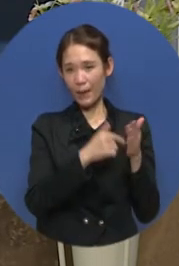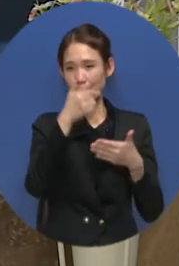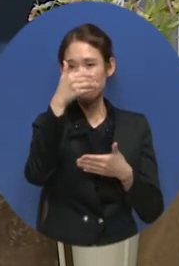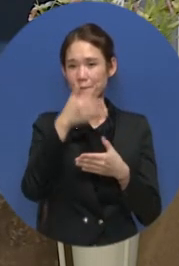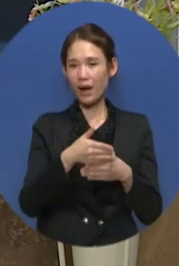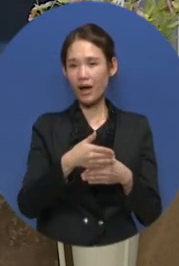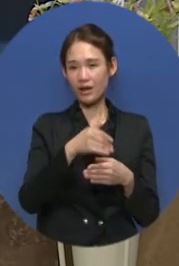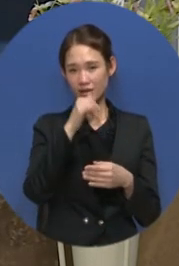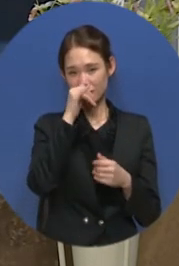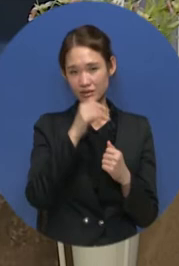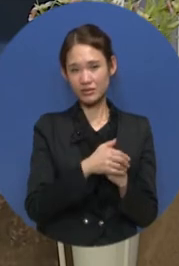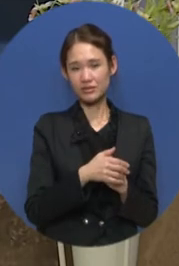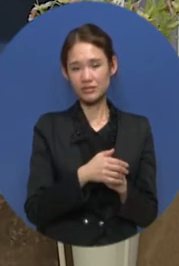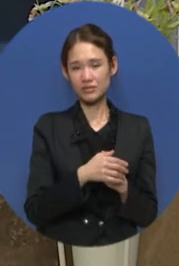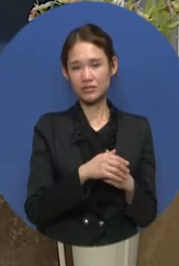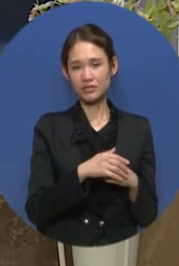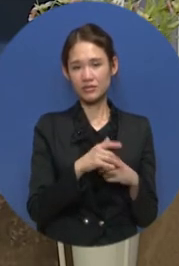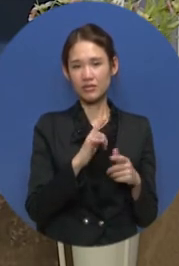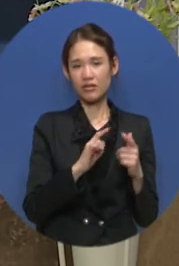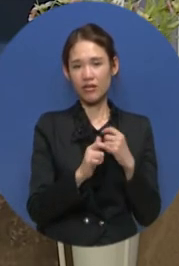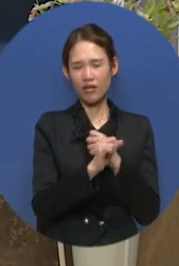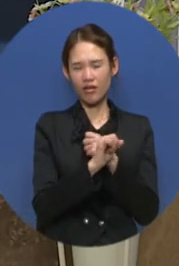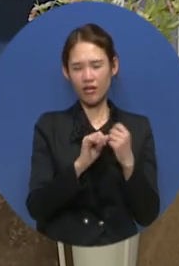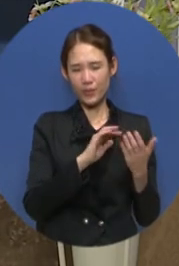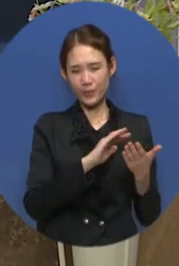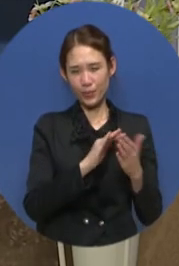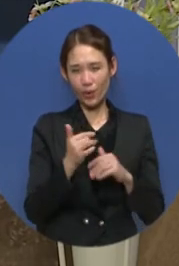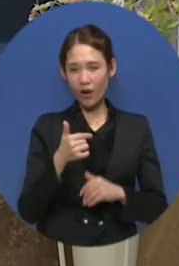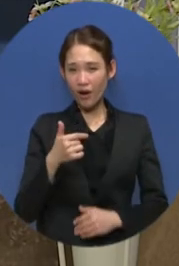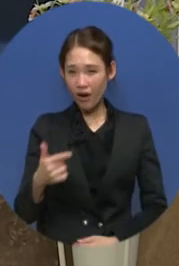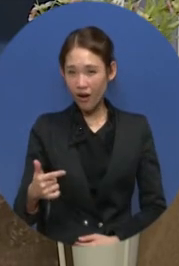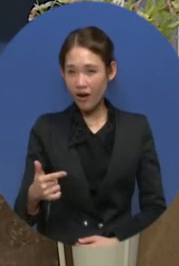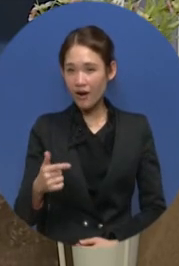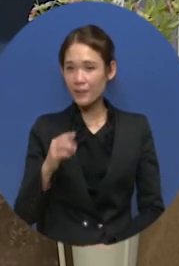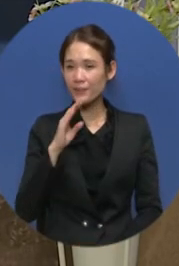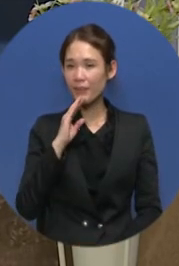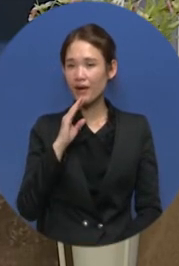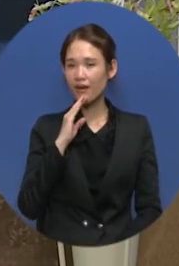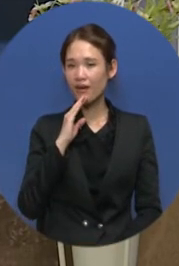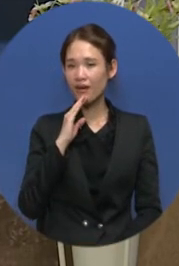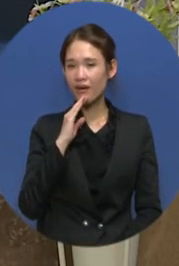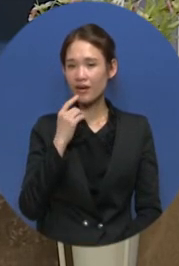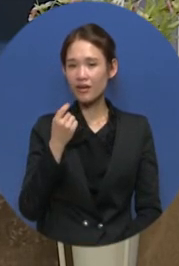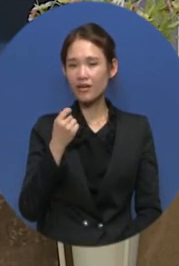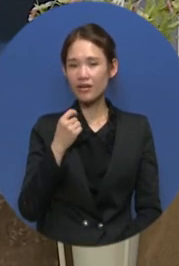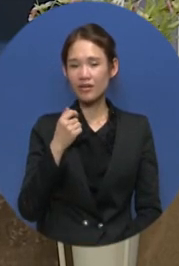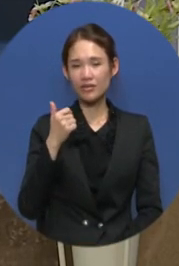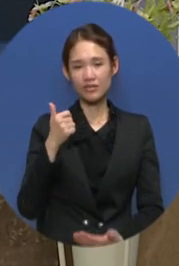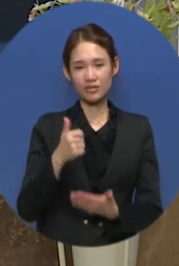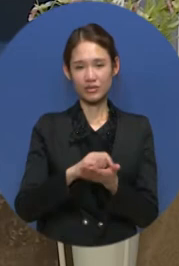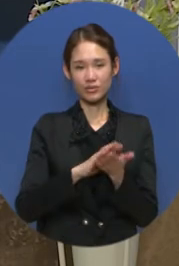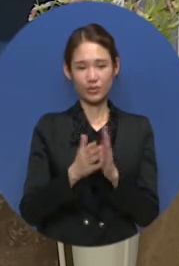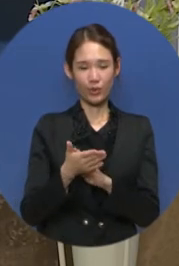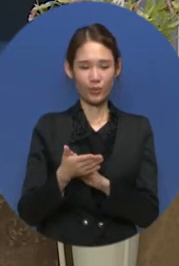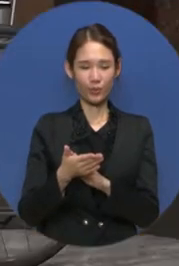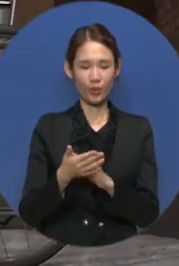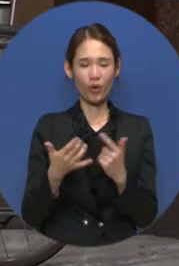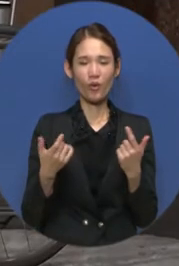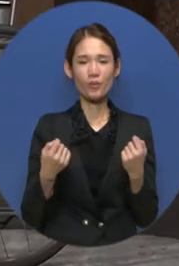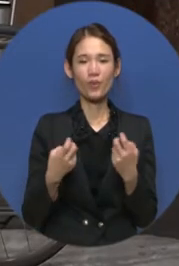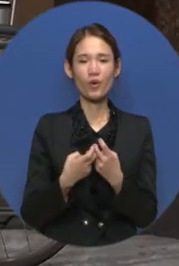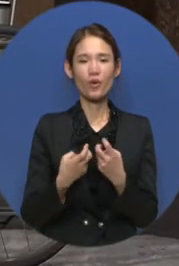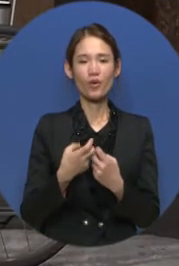폐지됐죠. 예, 이 굉장히 큰 변화인데 네. 원장님께서는 이 변화를 네. 어떻게